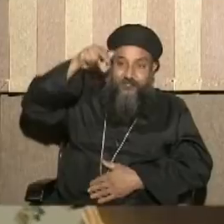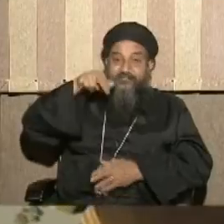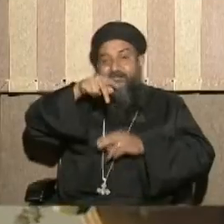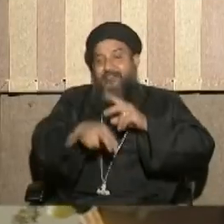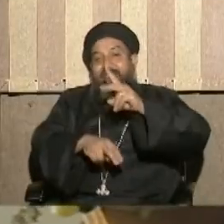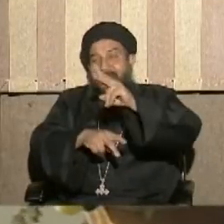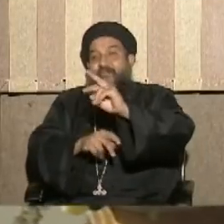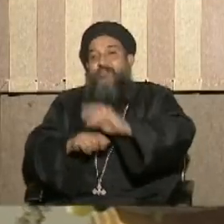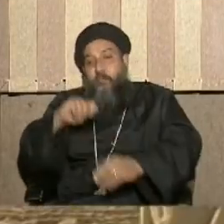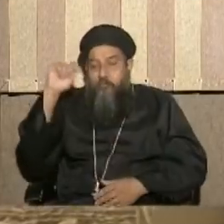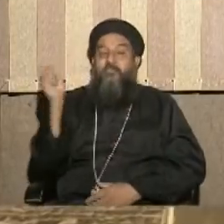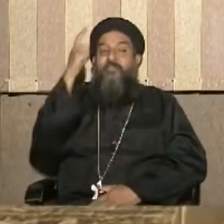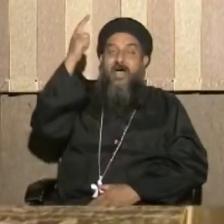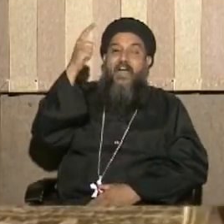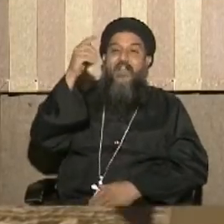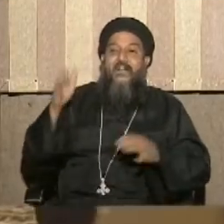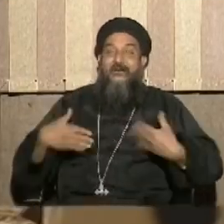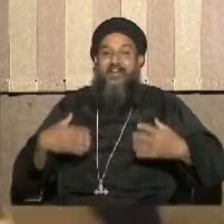شكراً!